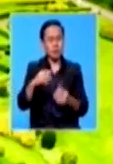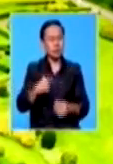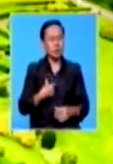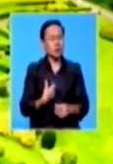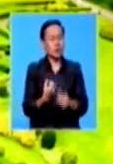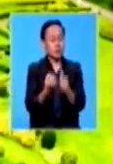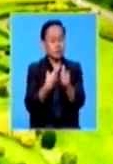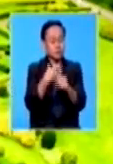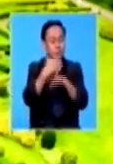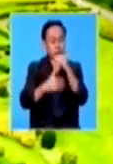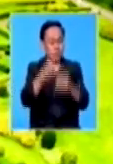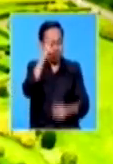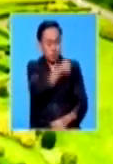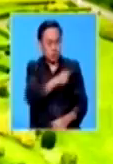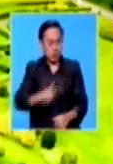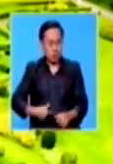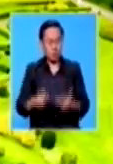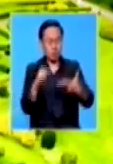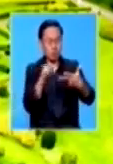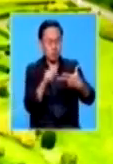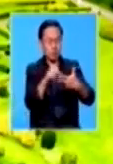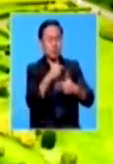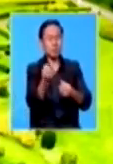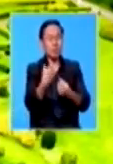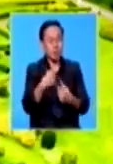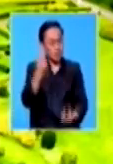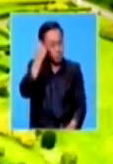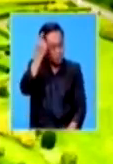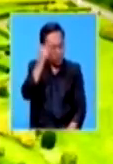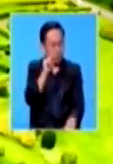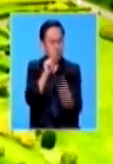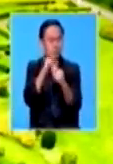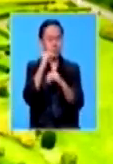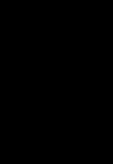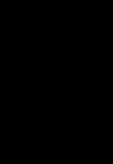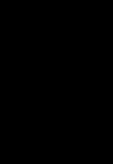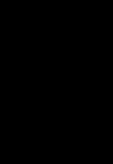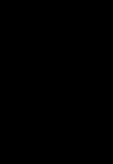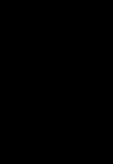วเข้าใจคนถึงพัฒนาเป็นจุดเริ่มต้นนะครับแล้วก็ใช้พระราชาเศรษฐกิจพอเพียง